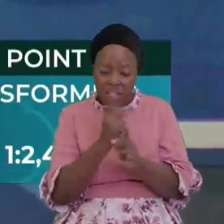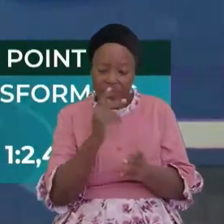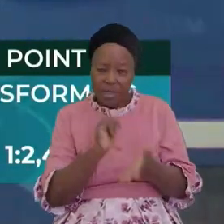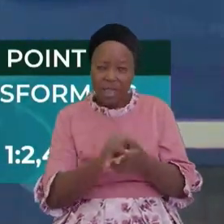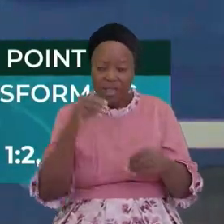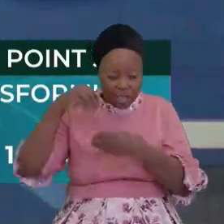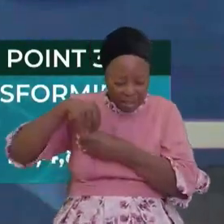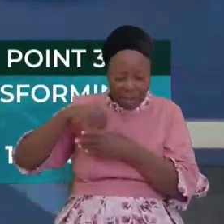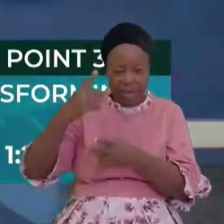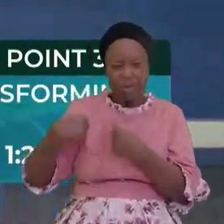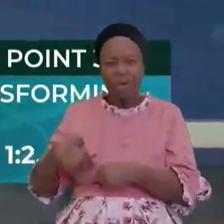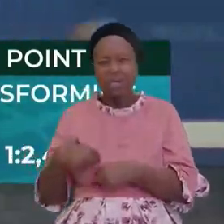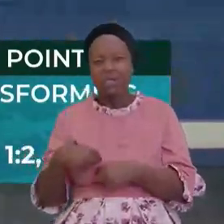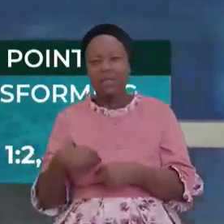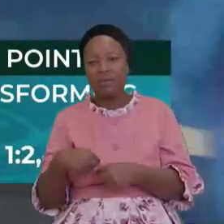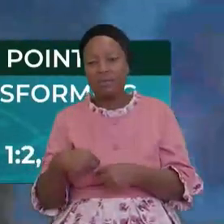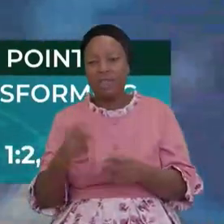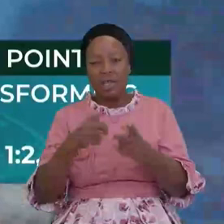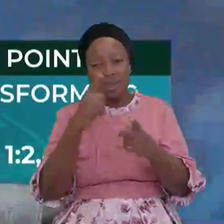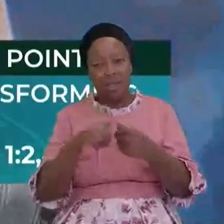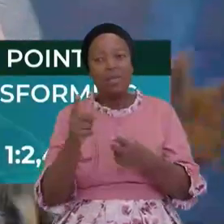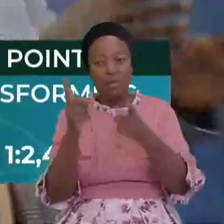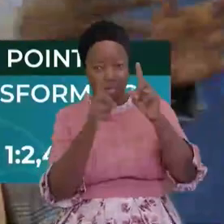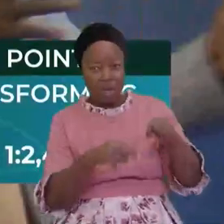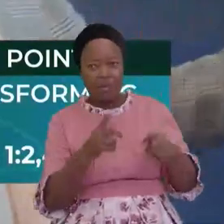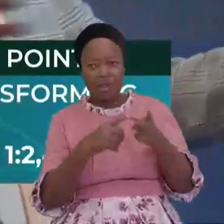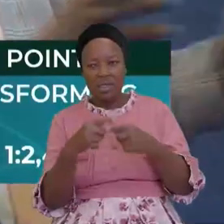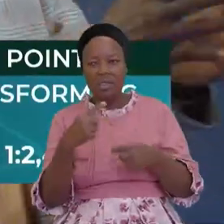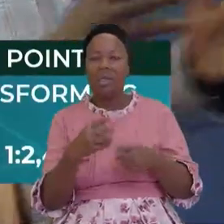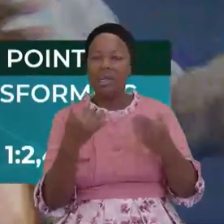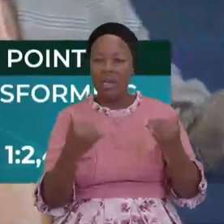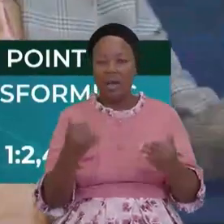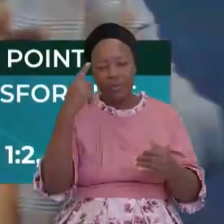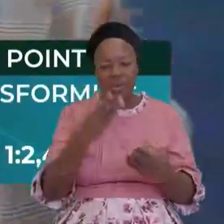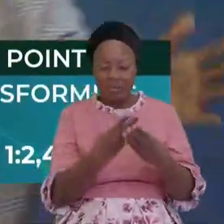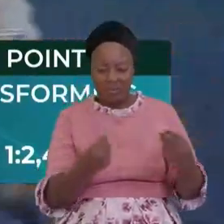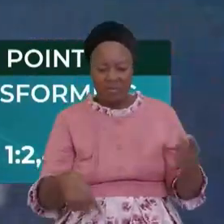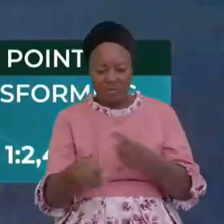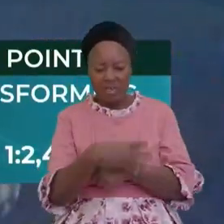Dès que vous avez le salut, quand vous gardez ça dans votre cœur,